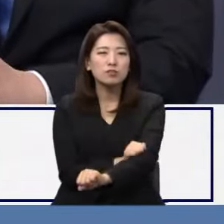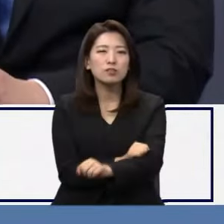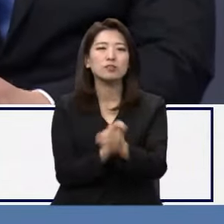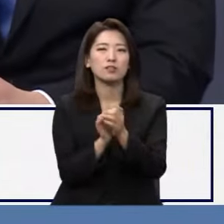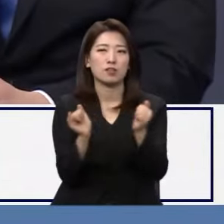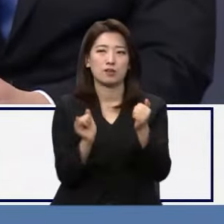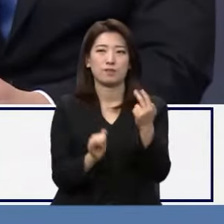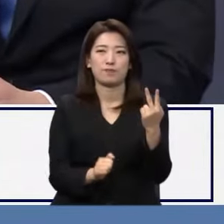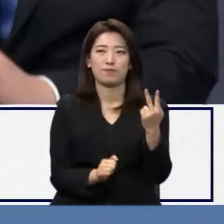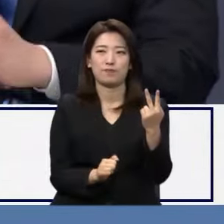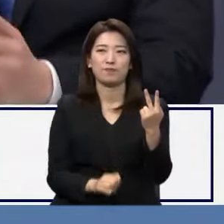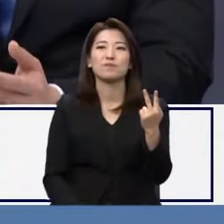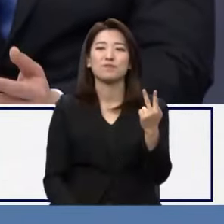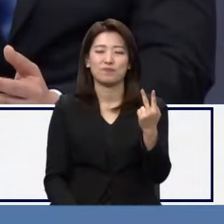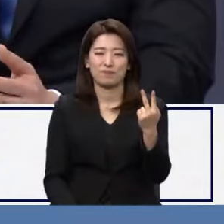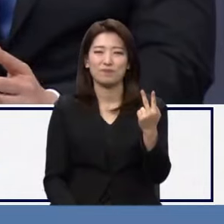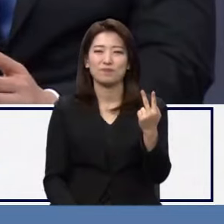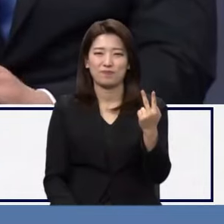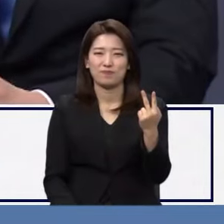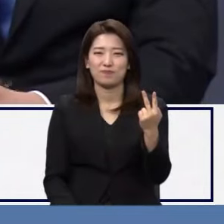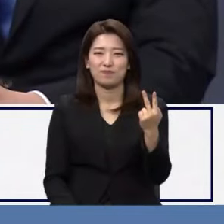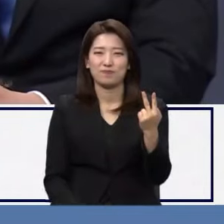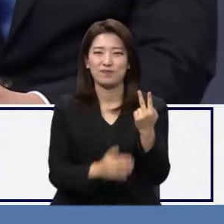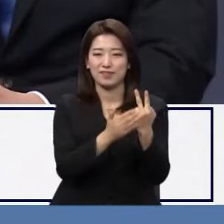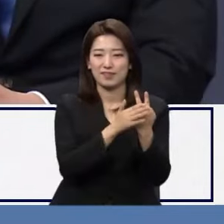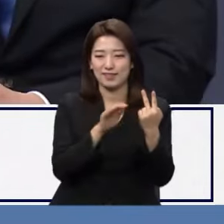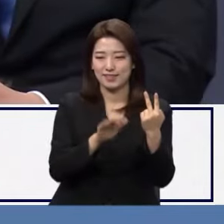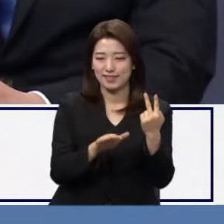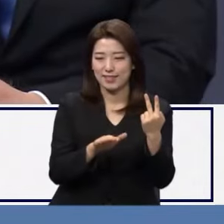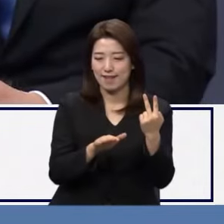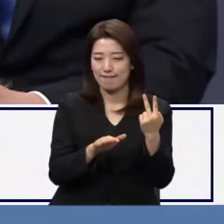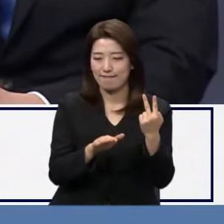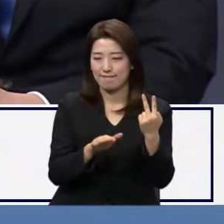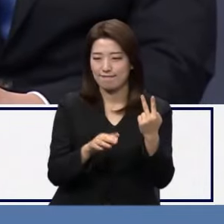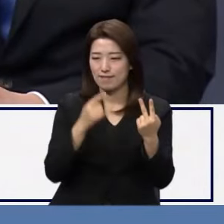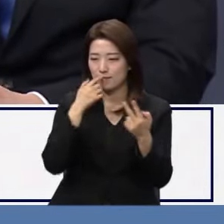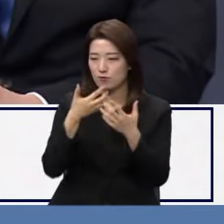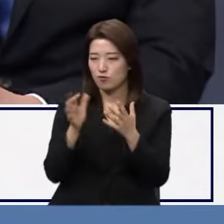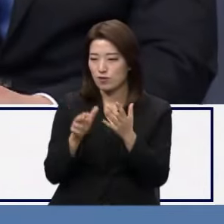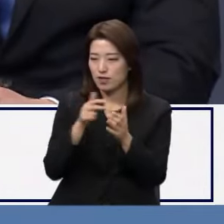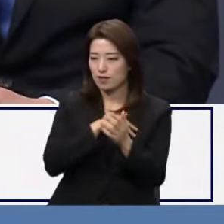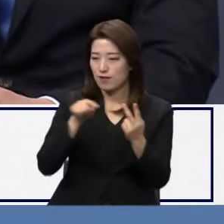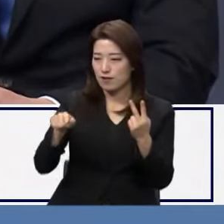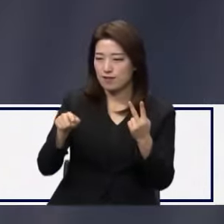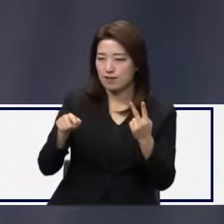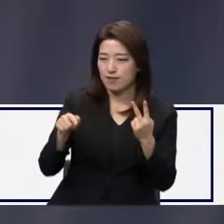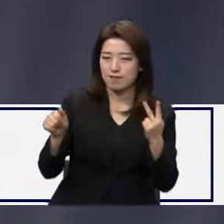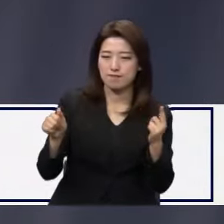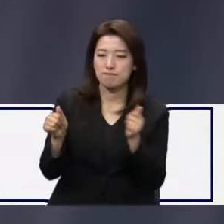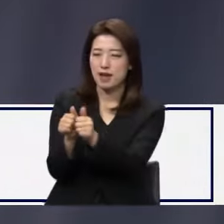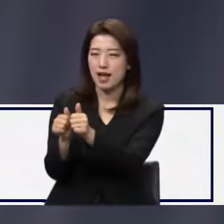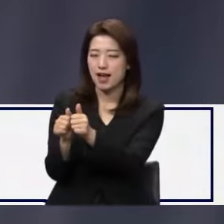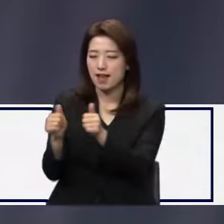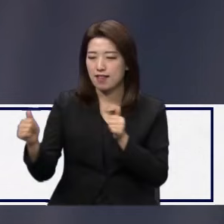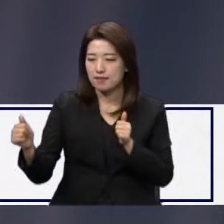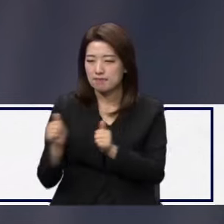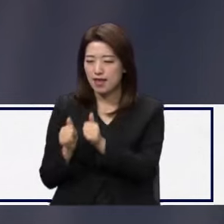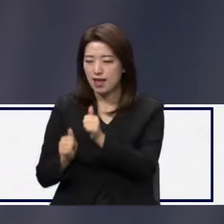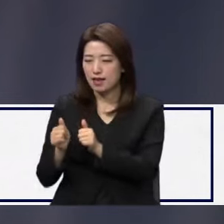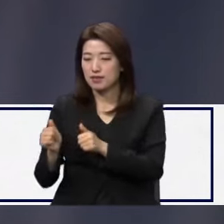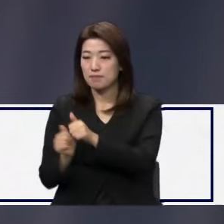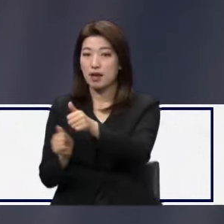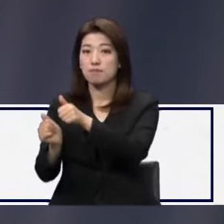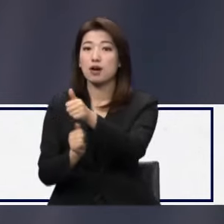저렇게 해서니까 저희 도전지수 있습니다 도전지수 명확한 도전을 해서 성공을 하고 돌아오신다면 당내 입지도 아마